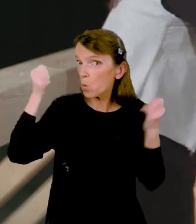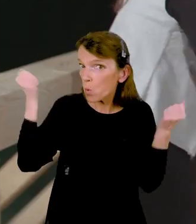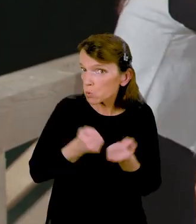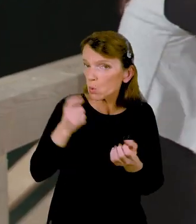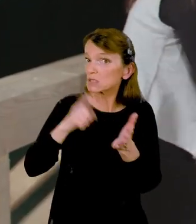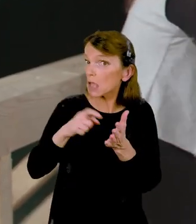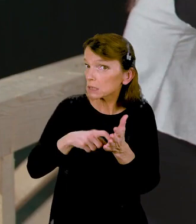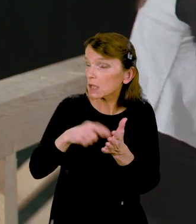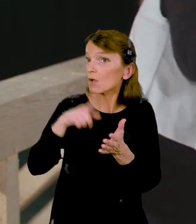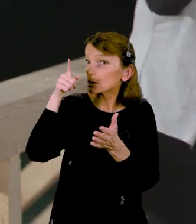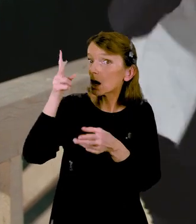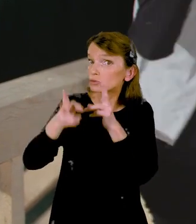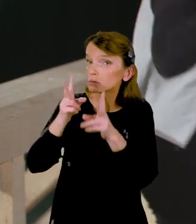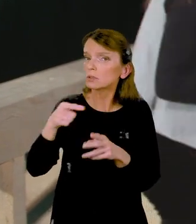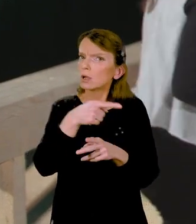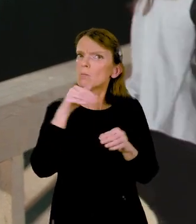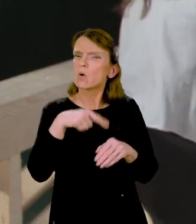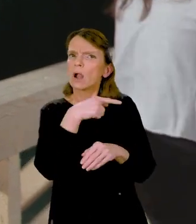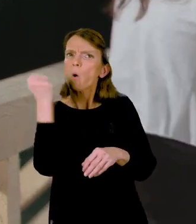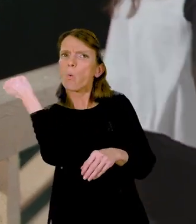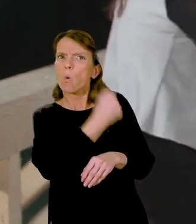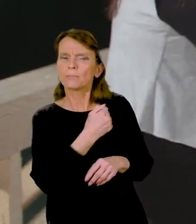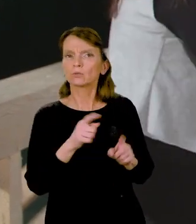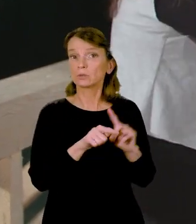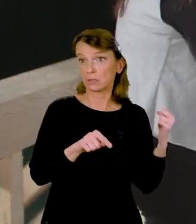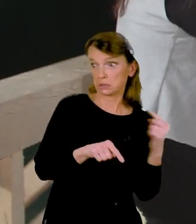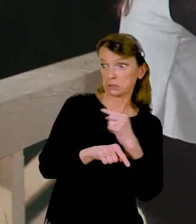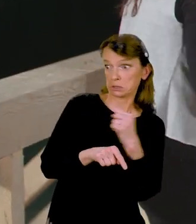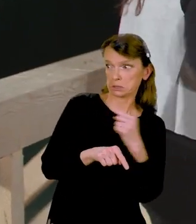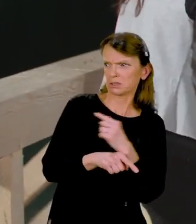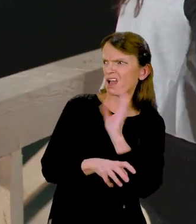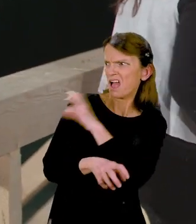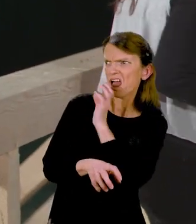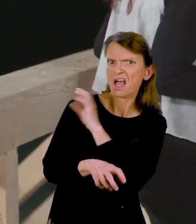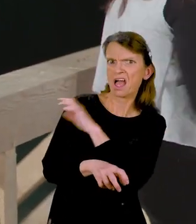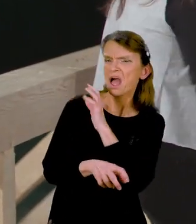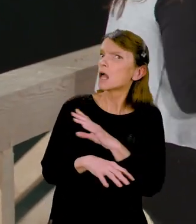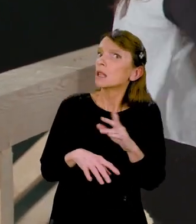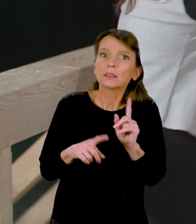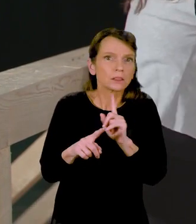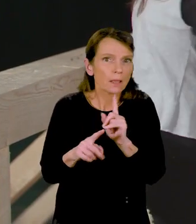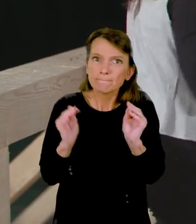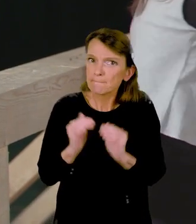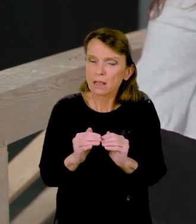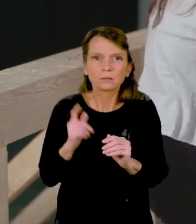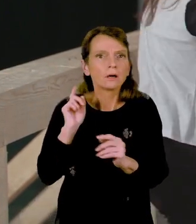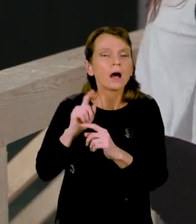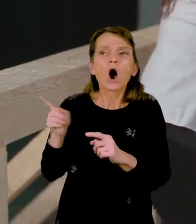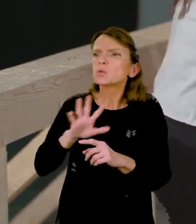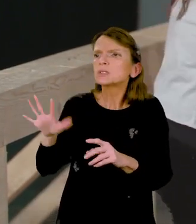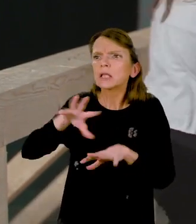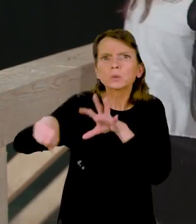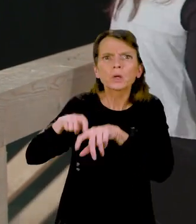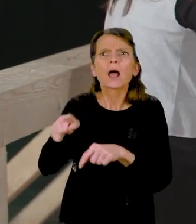in zahteva od sodnije naj zakazanje ubije. Tudi vrana srako graja, nič ji dolžno ne ustaja, ker prisvaja si